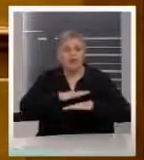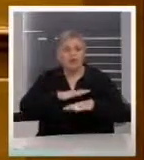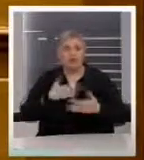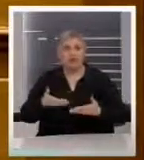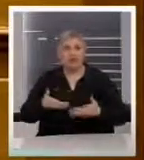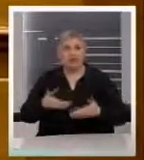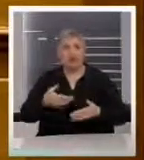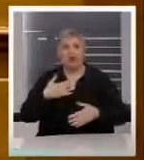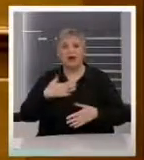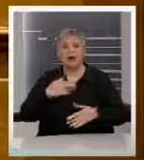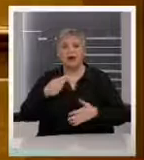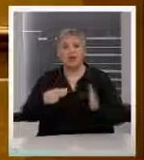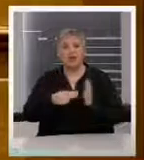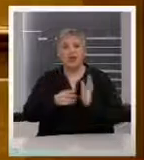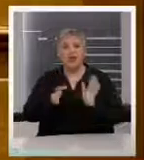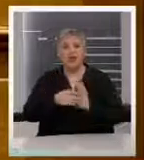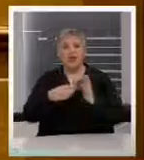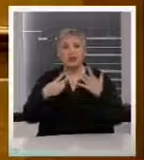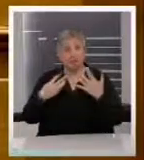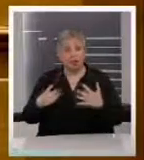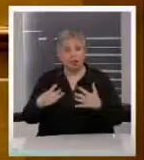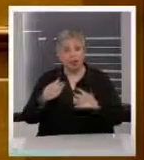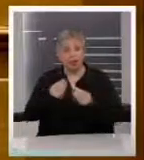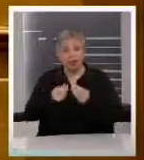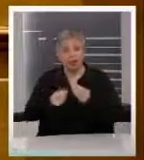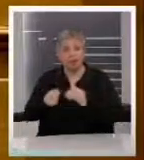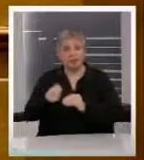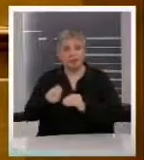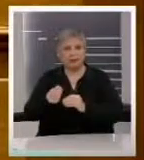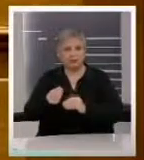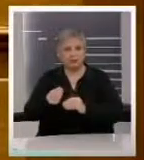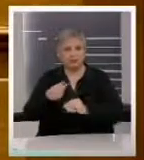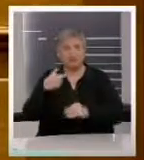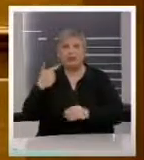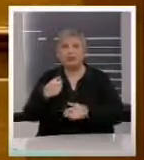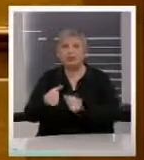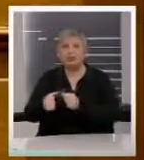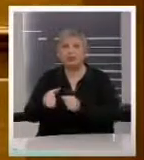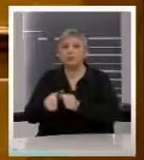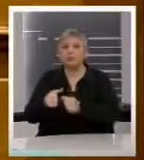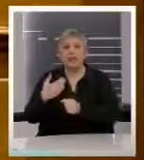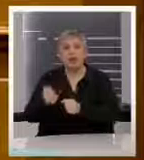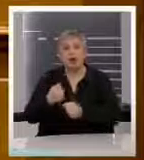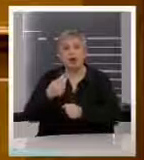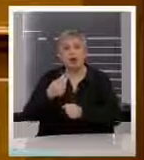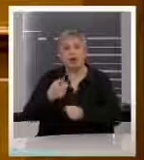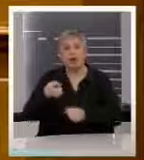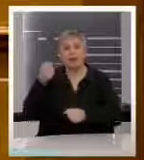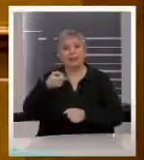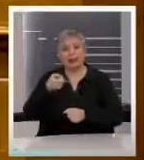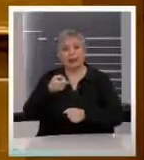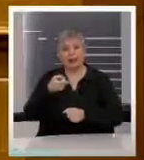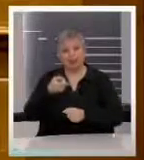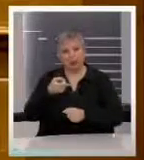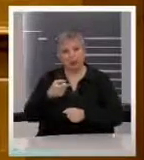με τον προϋπολογισμό του έτους 2018, ο οποίος έχει καθίσει προς ψήφιση. Οι πιστώσεις για αποδοχές παρουσιάζουν αύξηση περί το 2% σε σχέση από